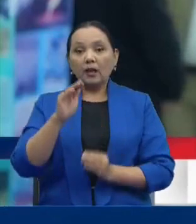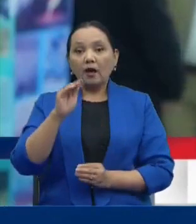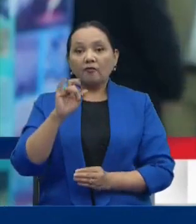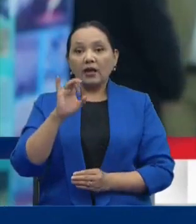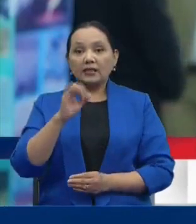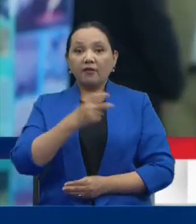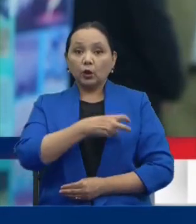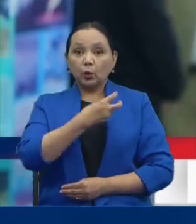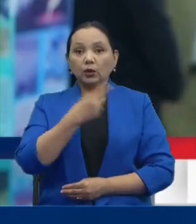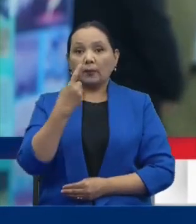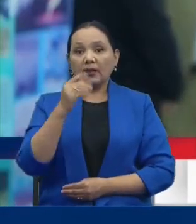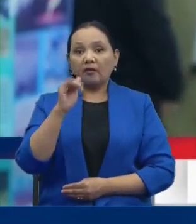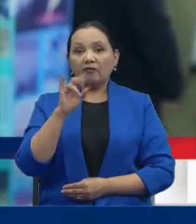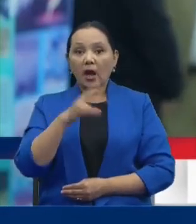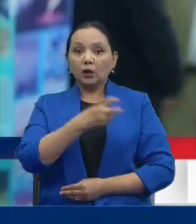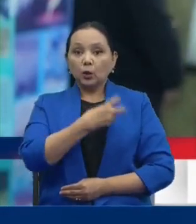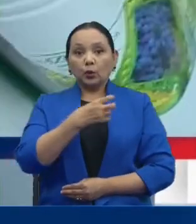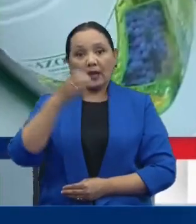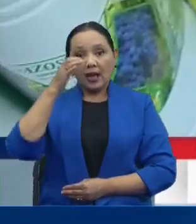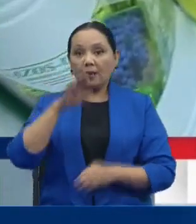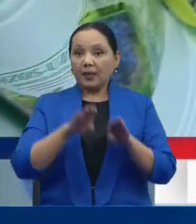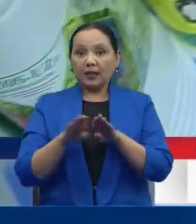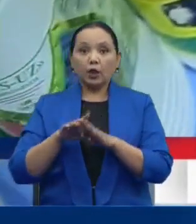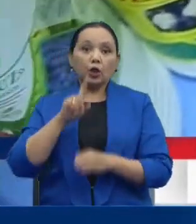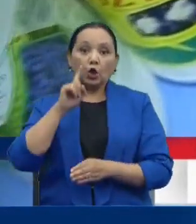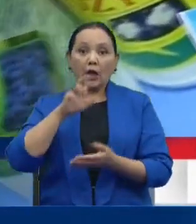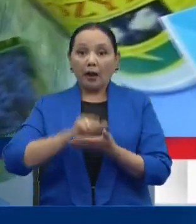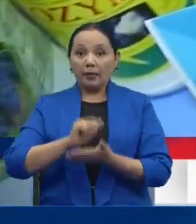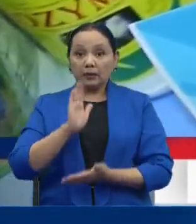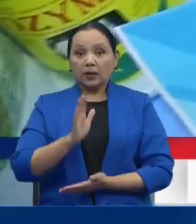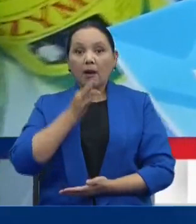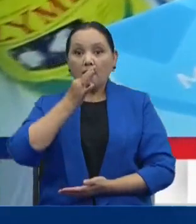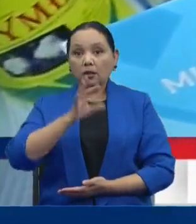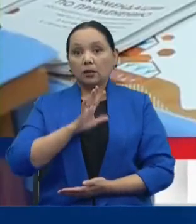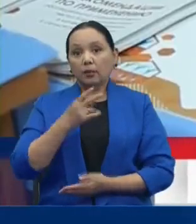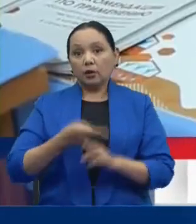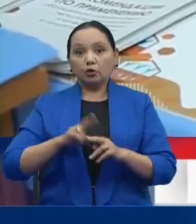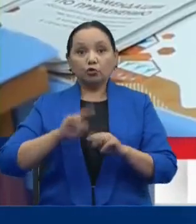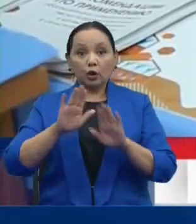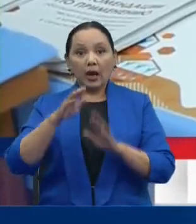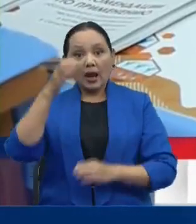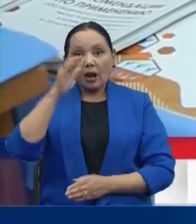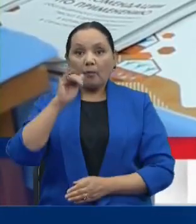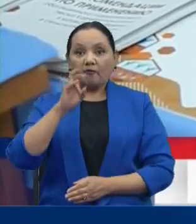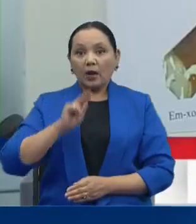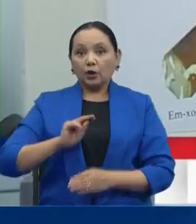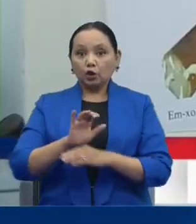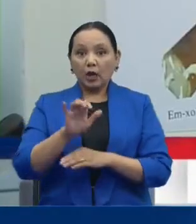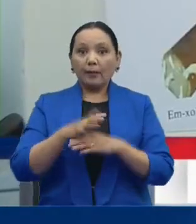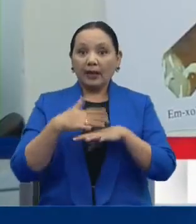doktori, 1 ta fan doktori ilmiy darajasiga yoshlarimiz ega bo'ldi. Muxtasar aytganda, mazkur ko'rgazma ilm-fan va ishlab chiqarish